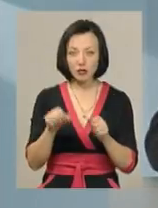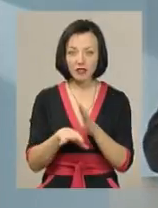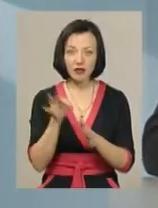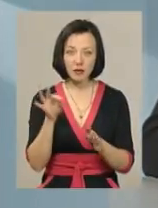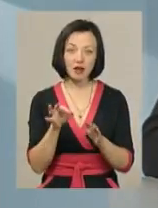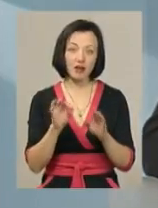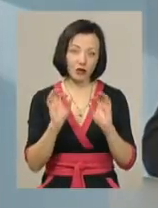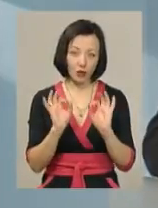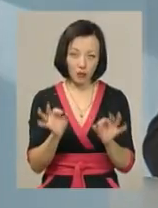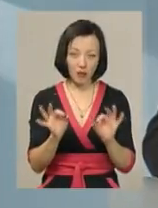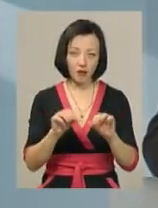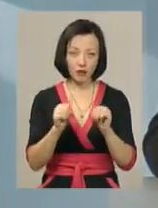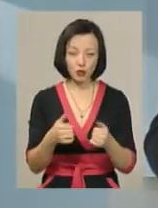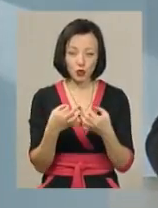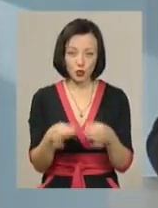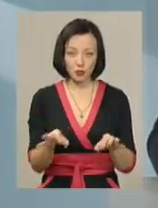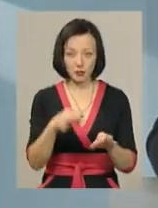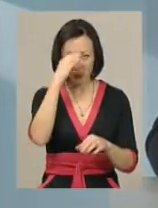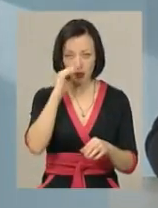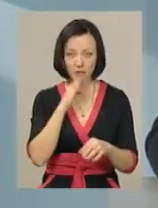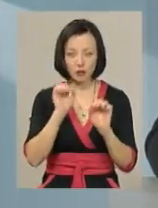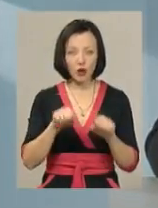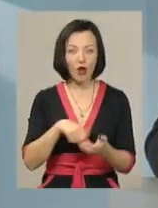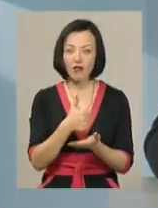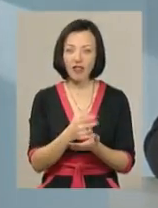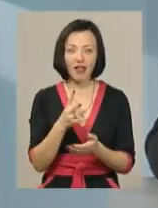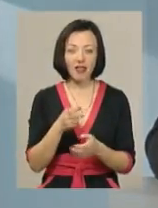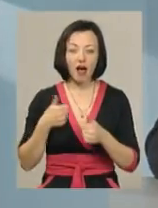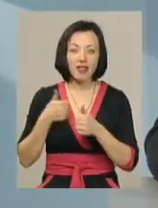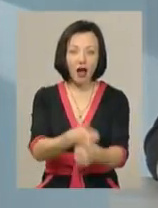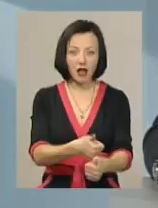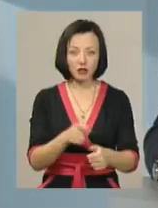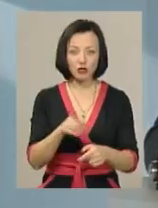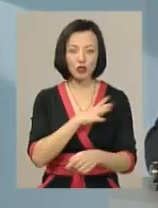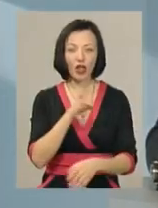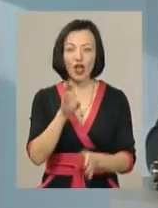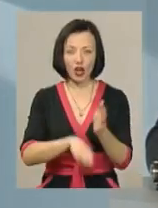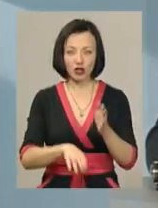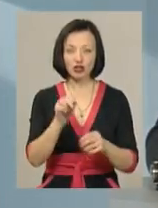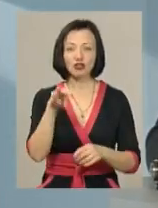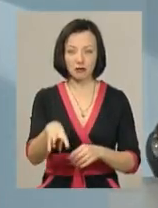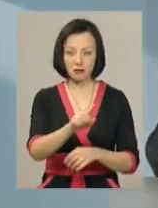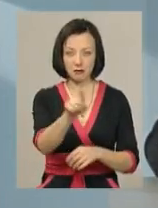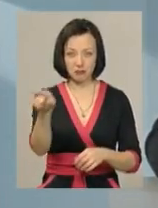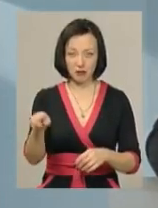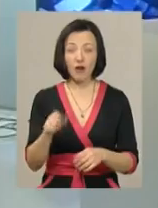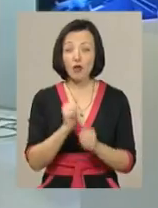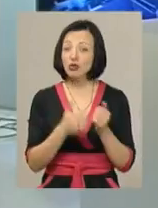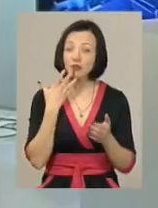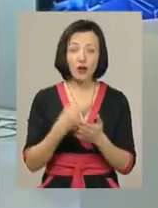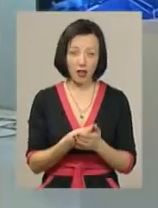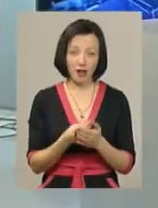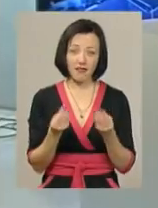бюджетний варіант який якби доступний батькам тут саме головне не не гнатися за тим щоби бути не гірше ніж в кожного є